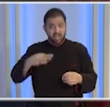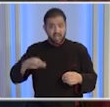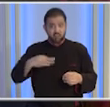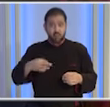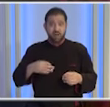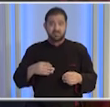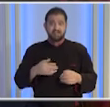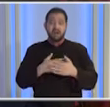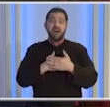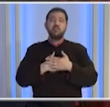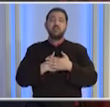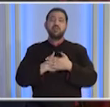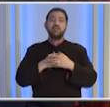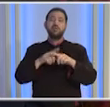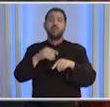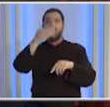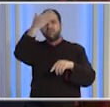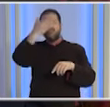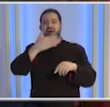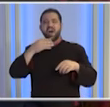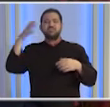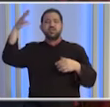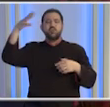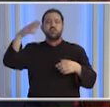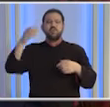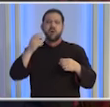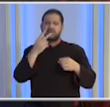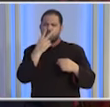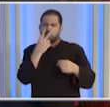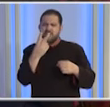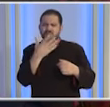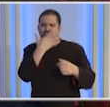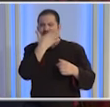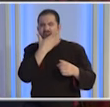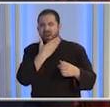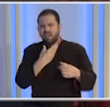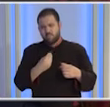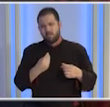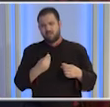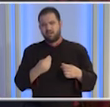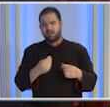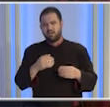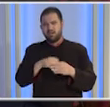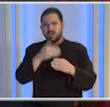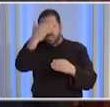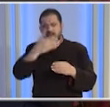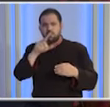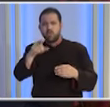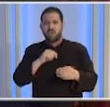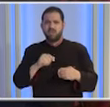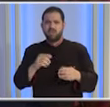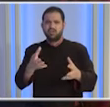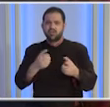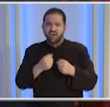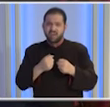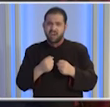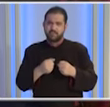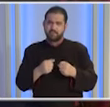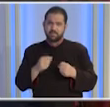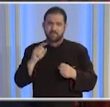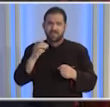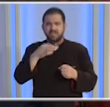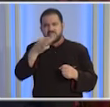față luminoasă și cu o privire limpede și cu o blândețe în chipul ei și așa mai departe. Și avea, să zic